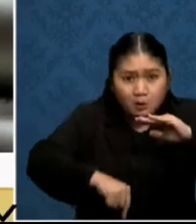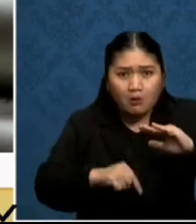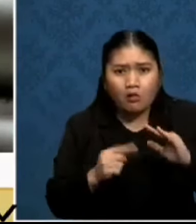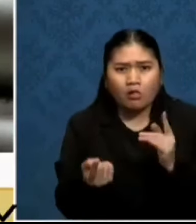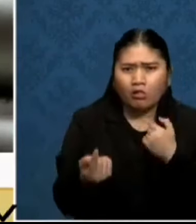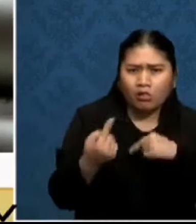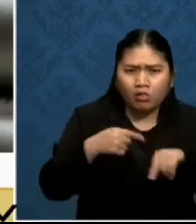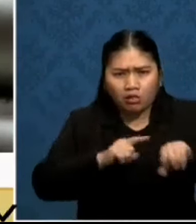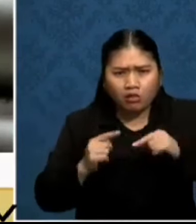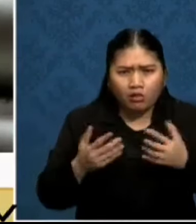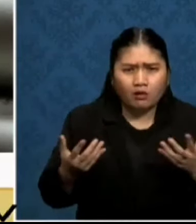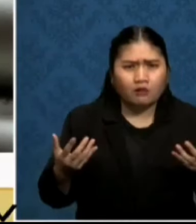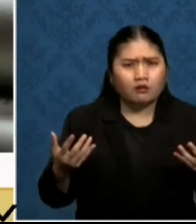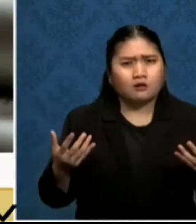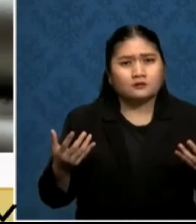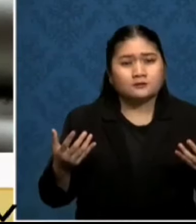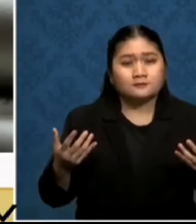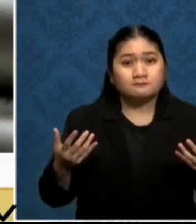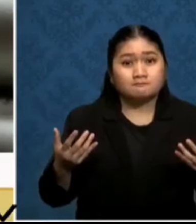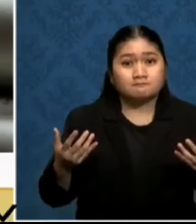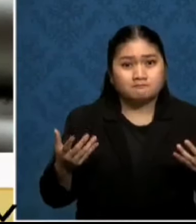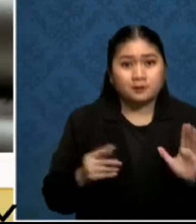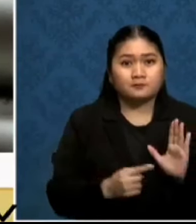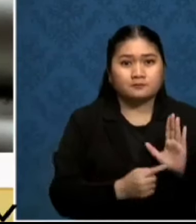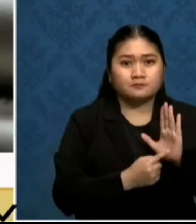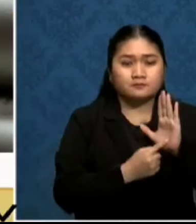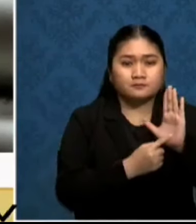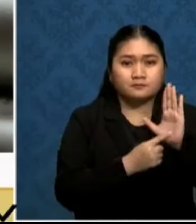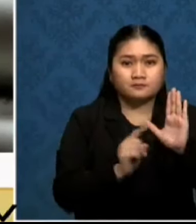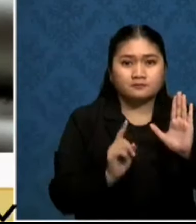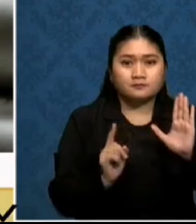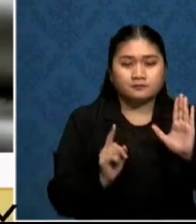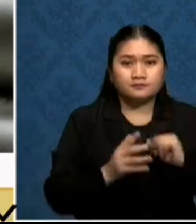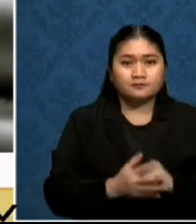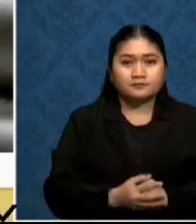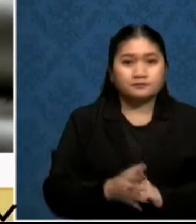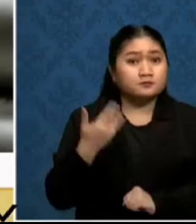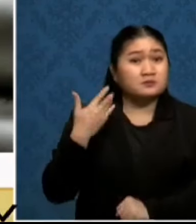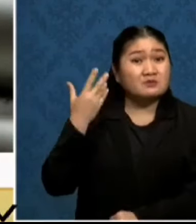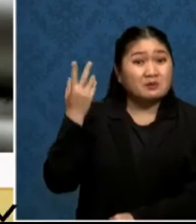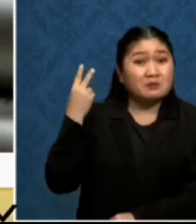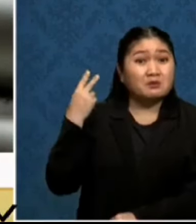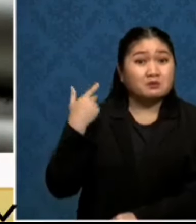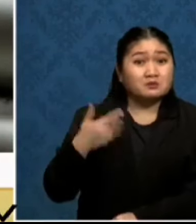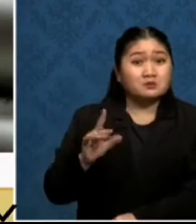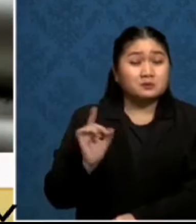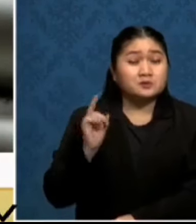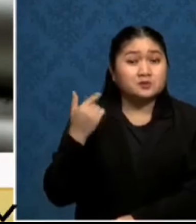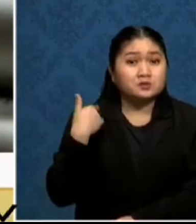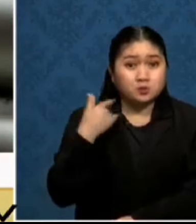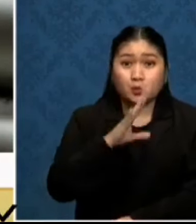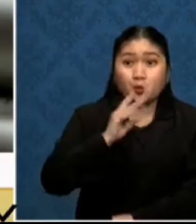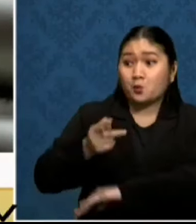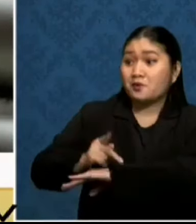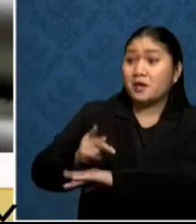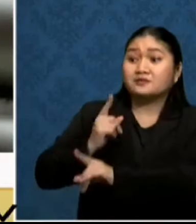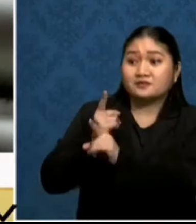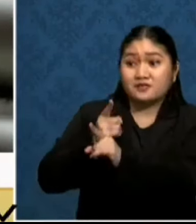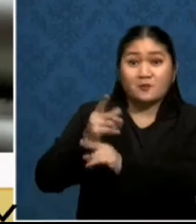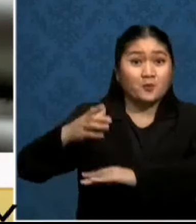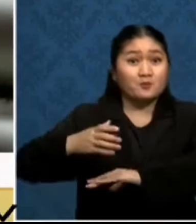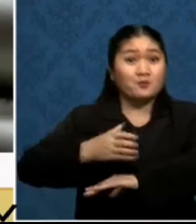ด้วยครับตัวอย่างวัน 2วันนี้ถ้าท่านประธานติดตามสถานการณ์การ